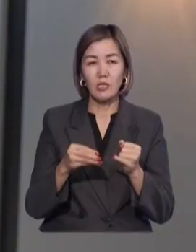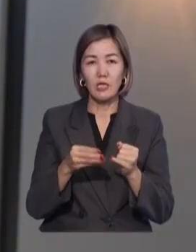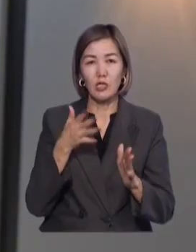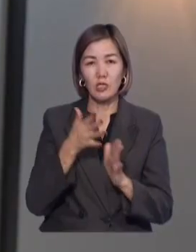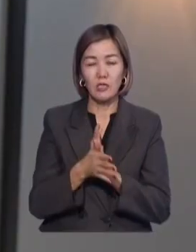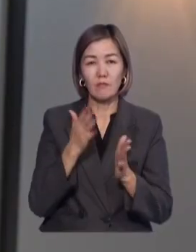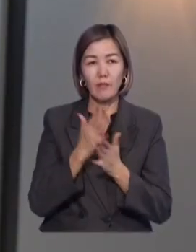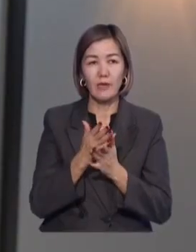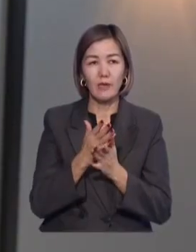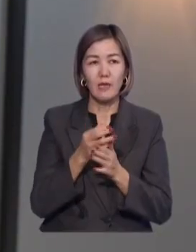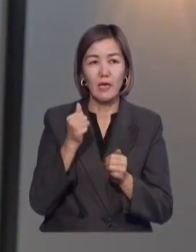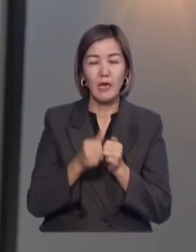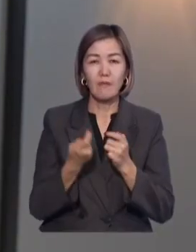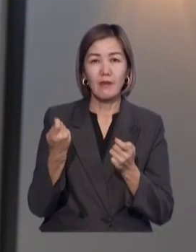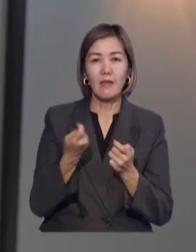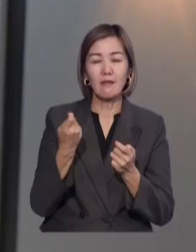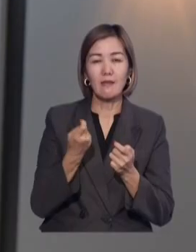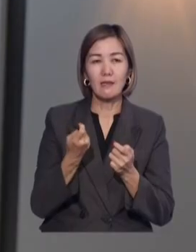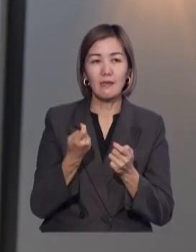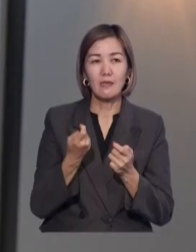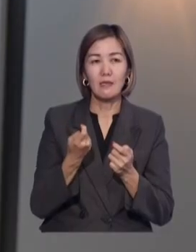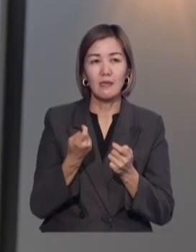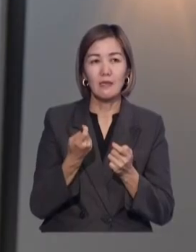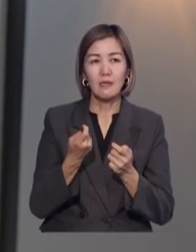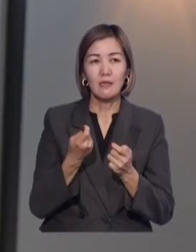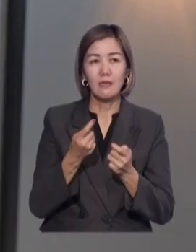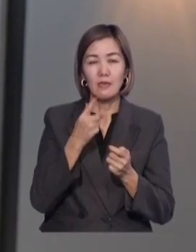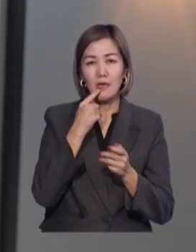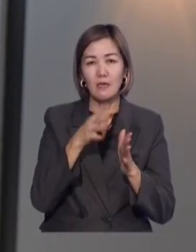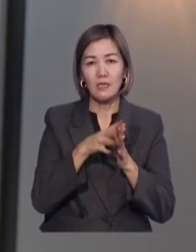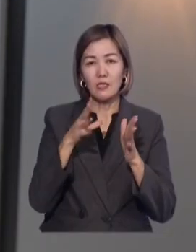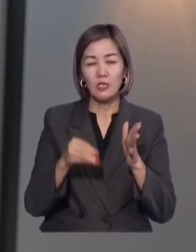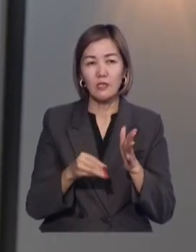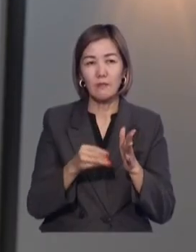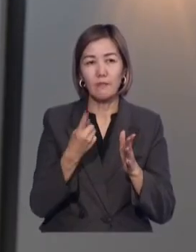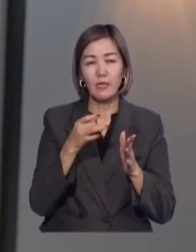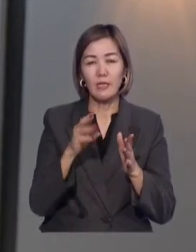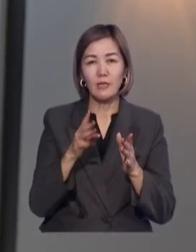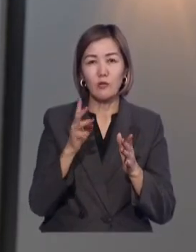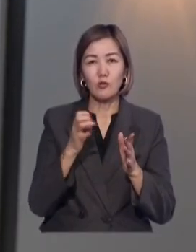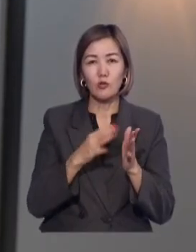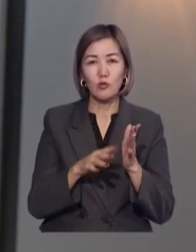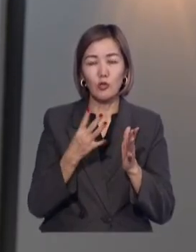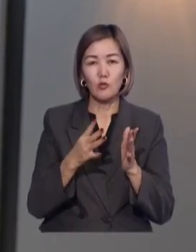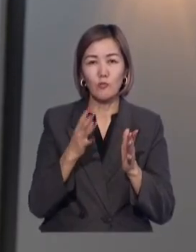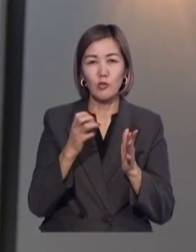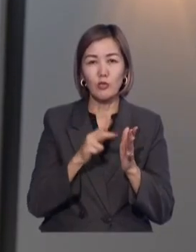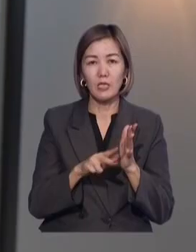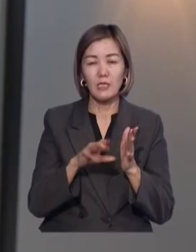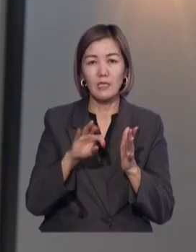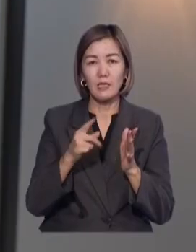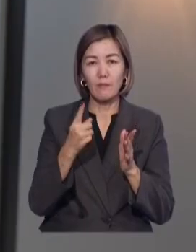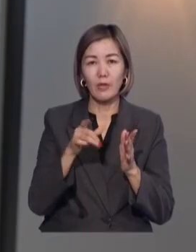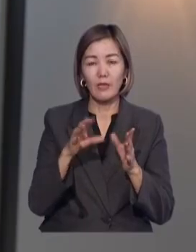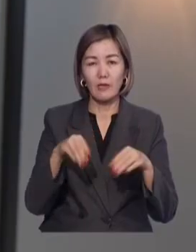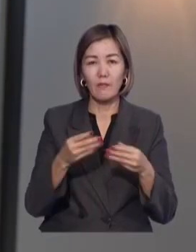көлемі бар. Әрбір дәнді дақылдың түріне айтайық құлшаны мысал қалсақ, бір гектарға 394.580 теңгеден біз бір гектарға беріп